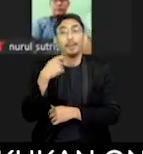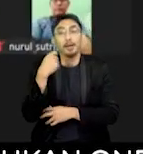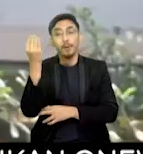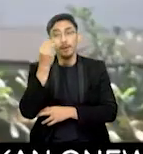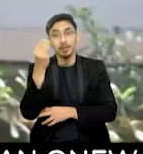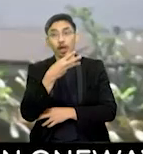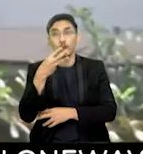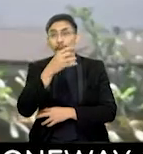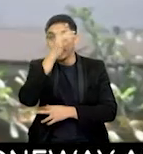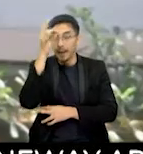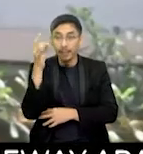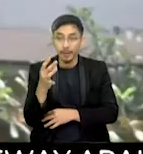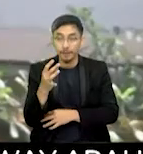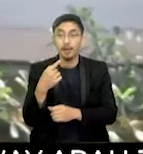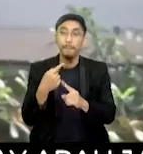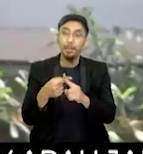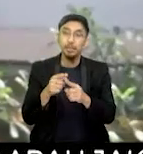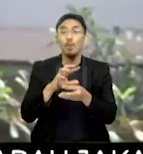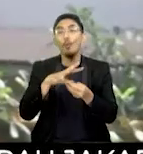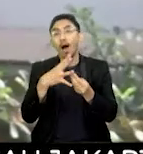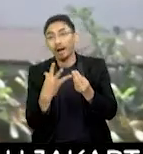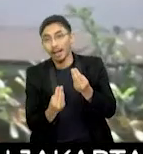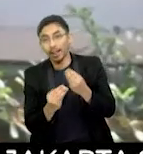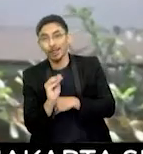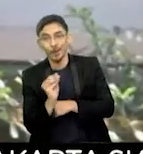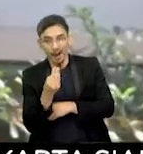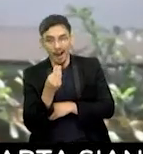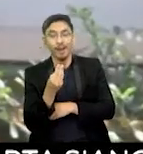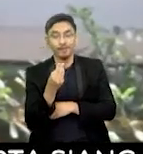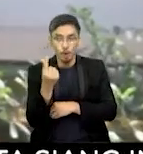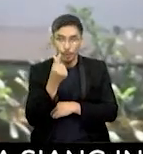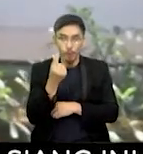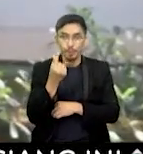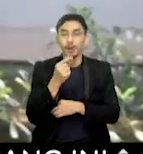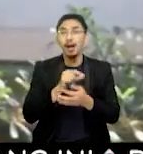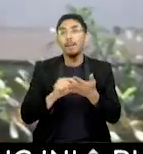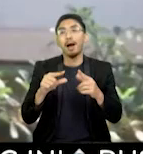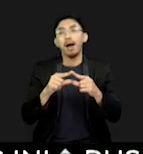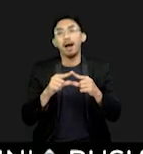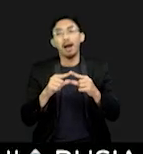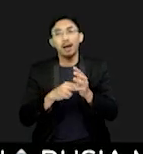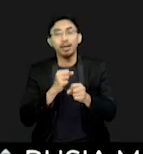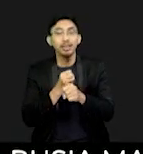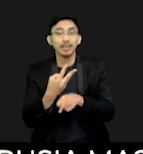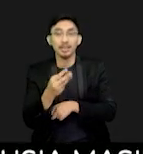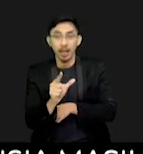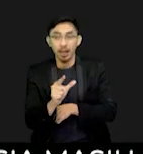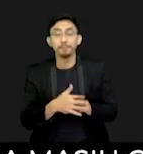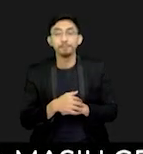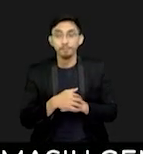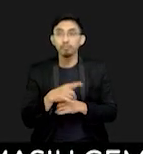Kreatif yang juga Wakil Ketua Umum Partai Perindo Bidang Ekonomi Digital dan Kreatif, Angela Tanu Sudibyo, dalam webinar yang